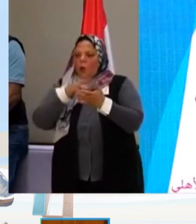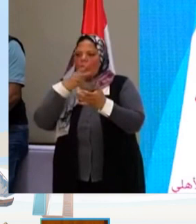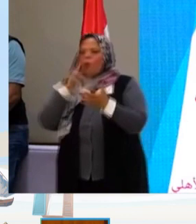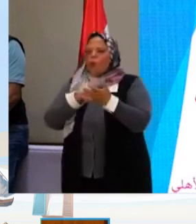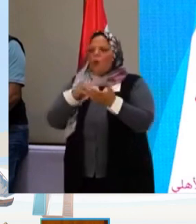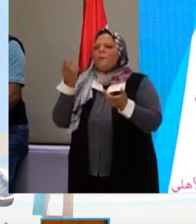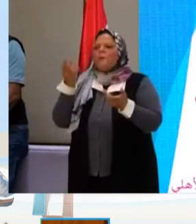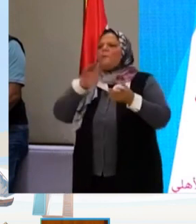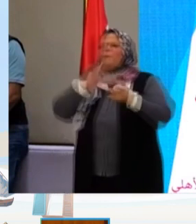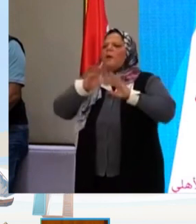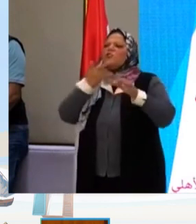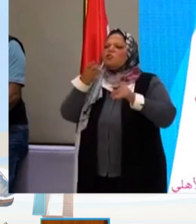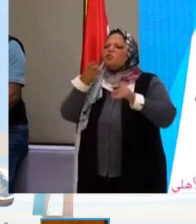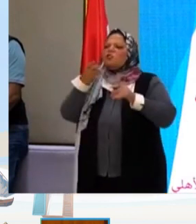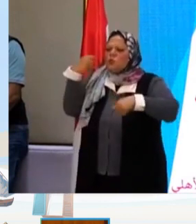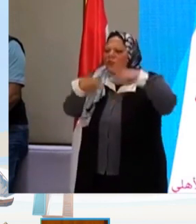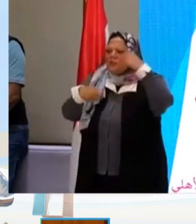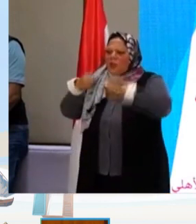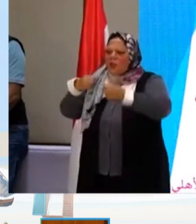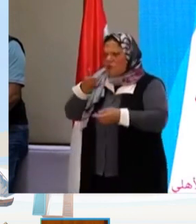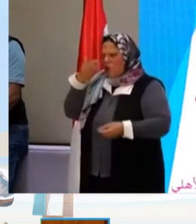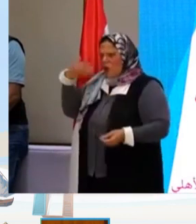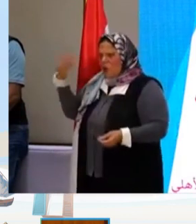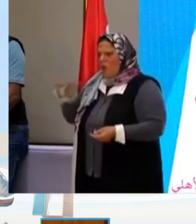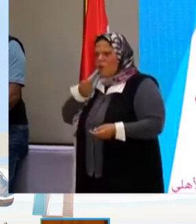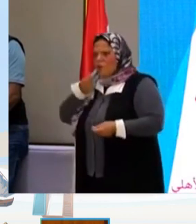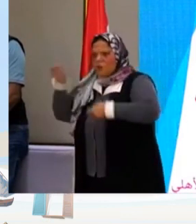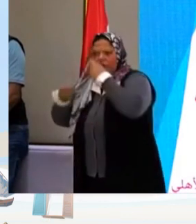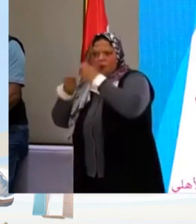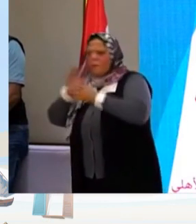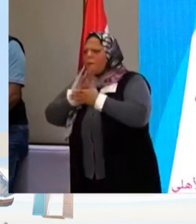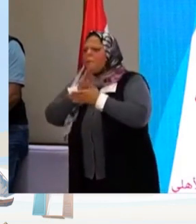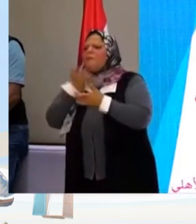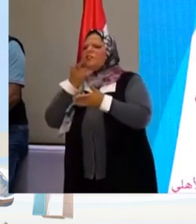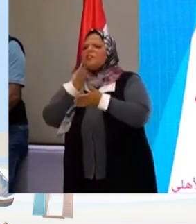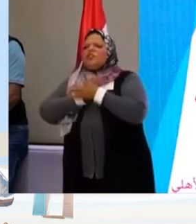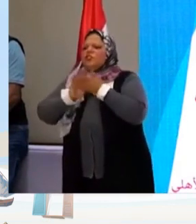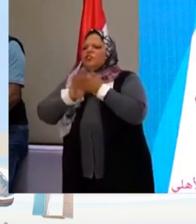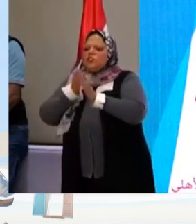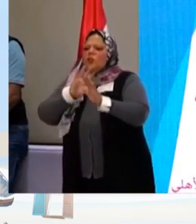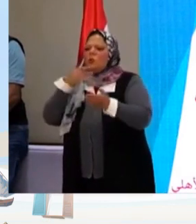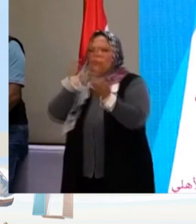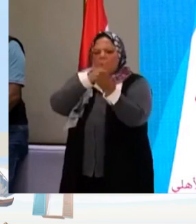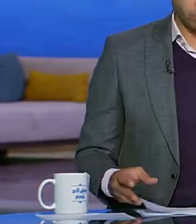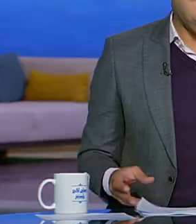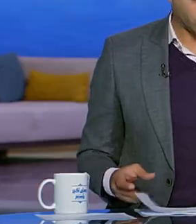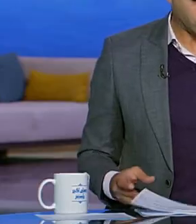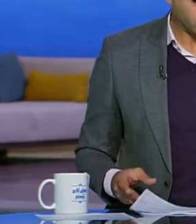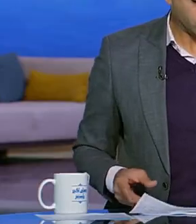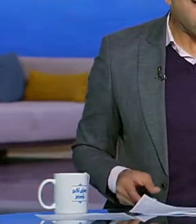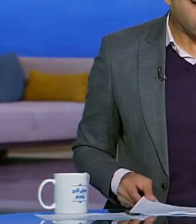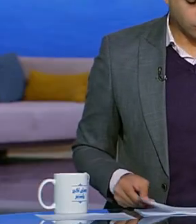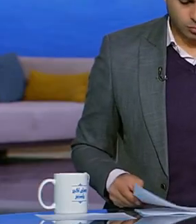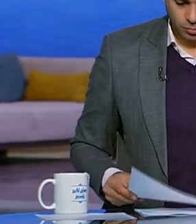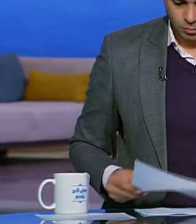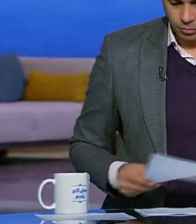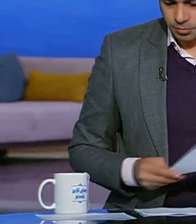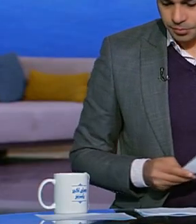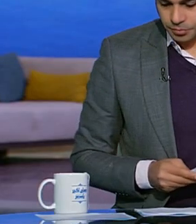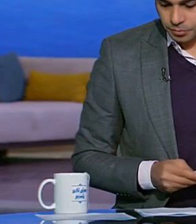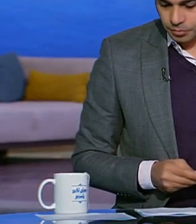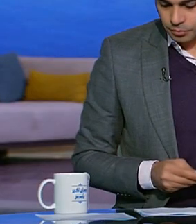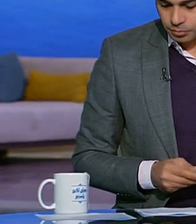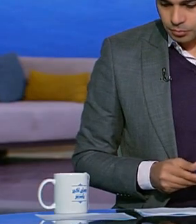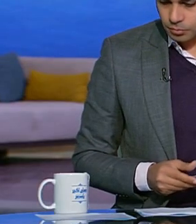عظيم جدا استاذ ايمن عبد المجود مساعد وزير التضامن لمؤسسات المجتمع الاهلي، بنشكر حضرتك، شكرا جزيلا. طيب نروح مع